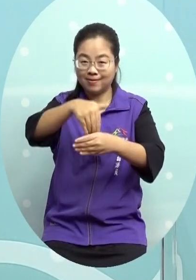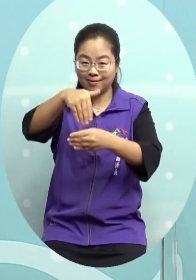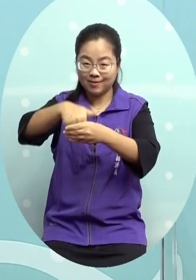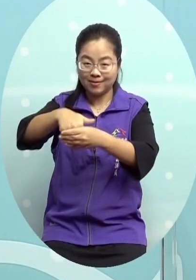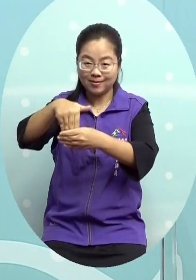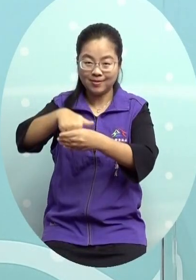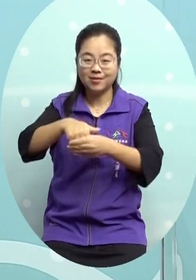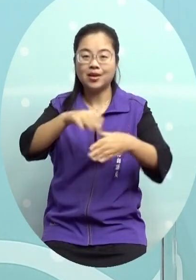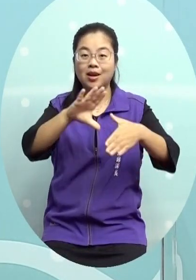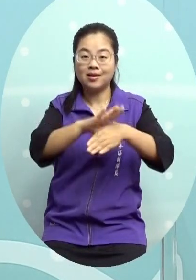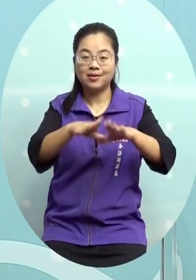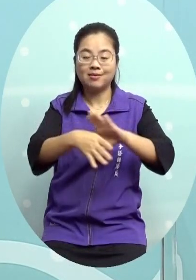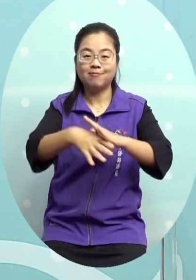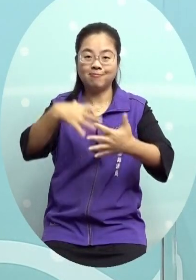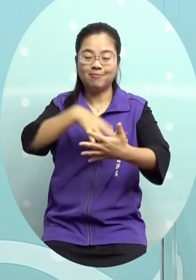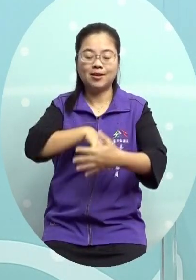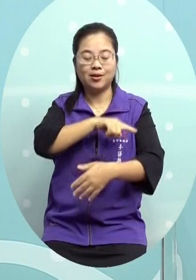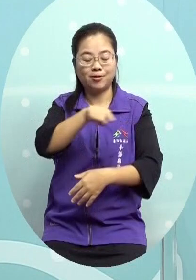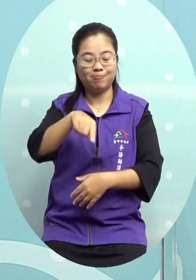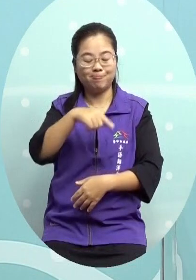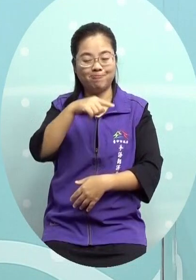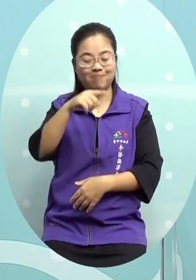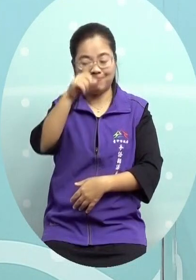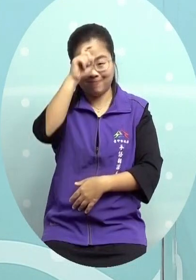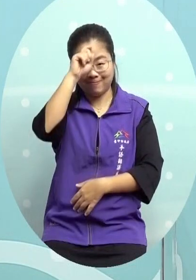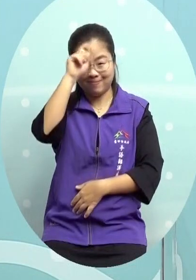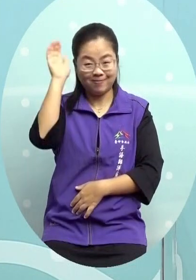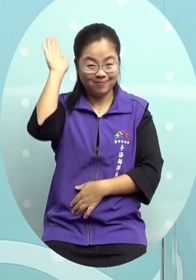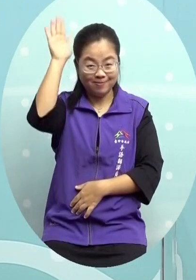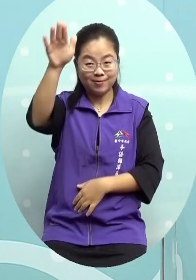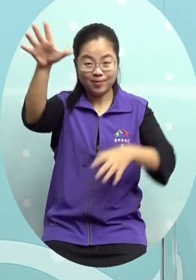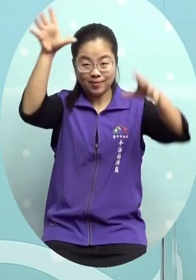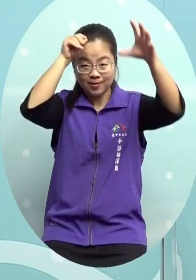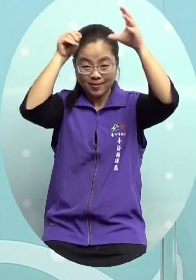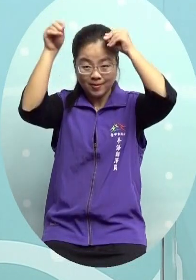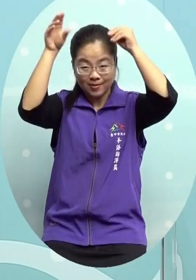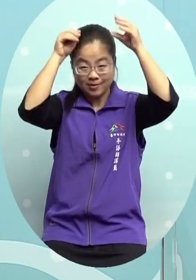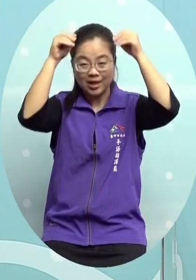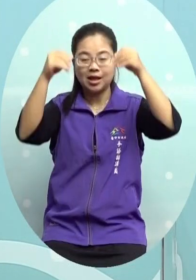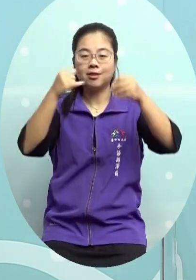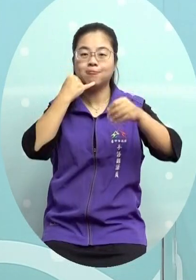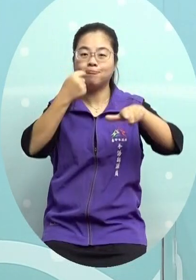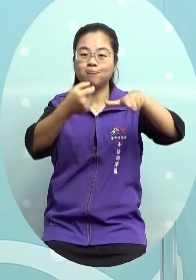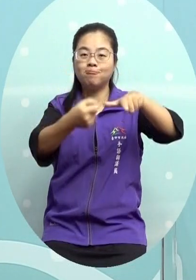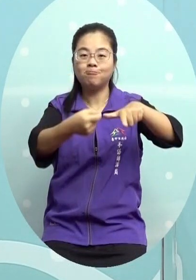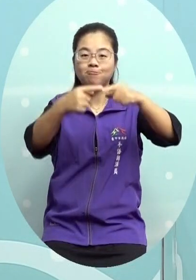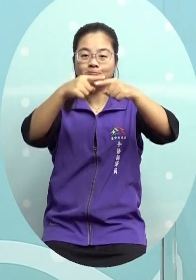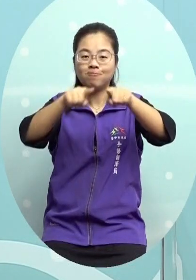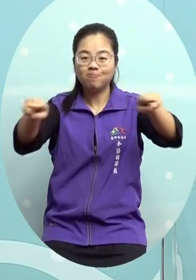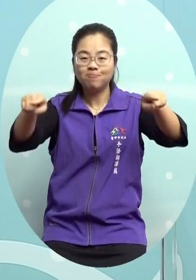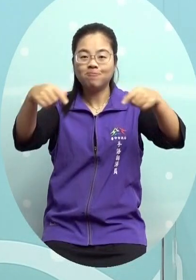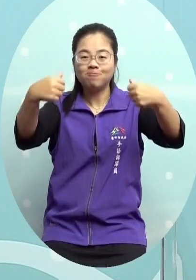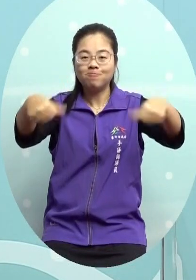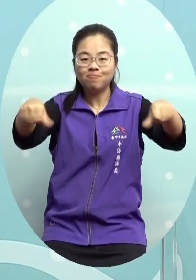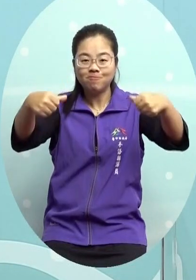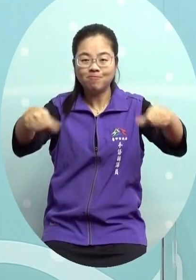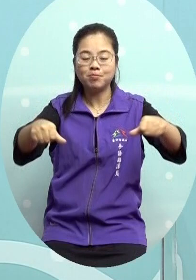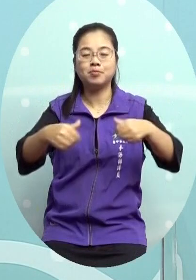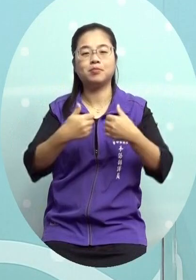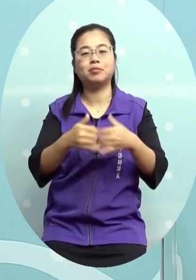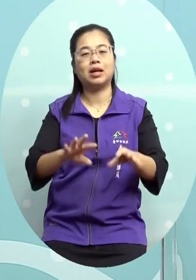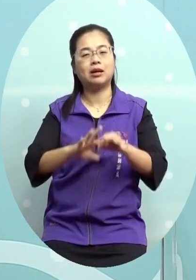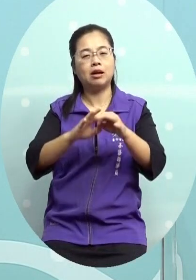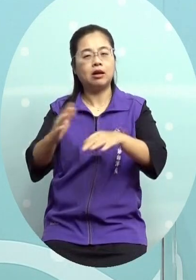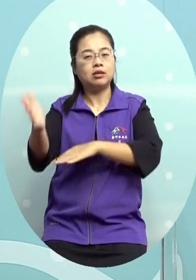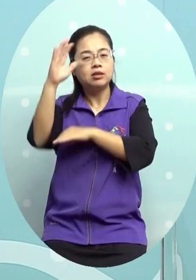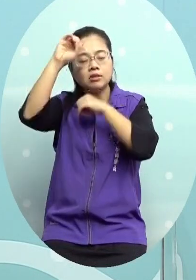化里头，我希望未来我们有更多机会让资源上面能够更公平， 尤其是不会因为政党